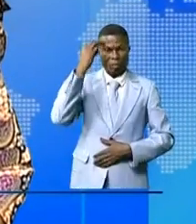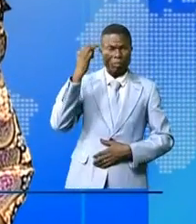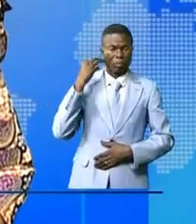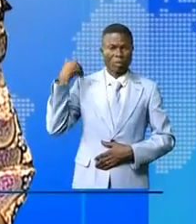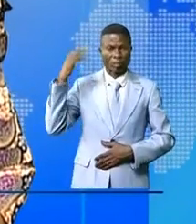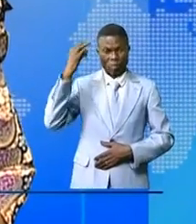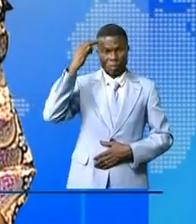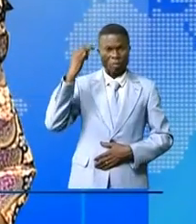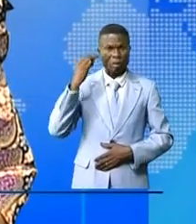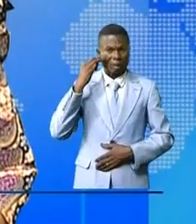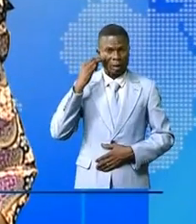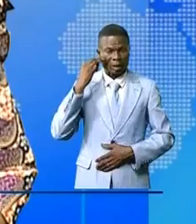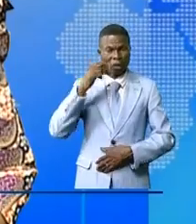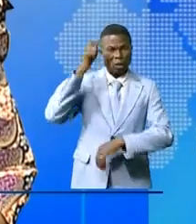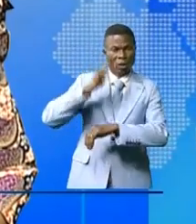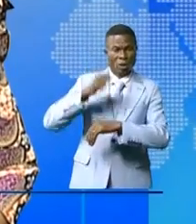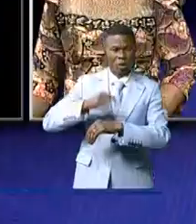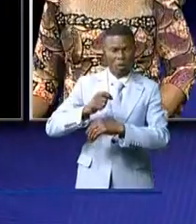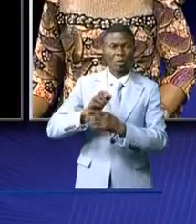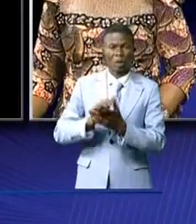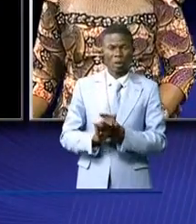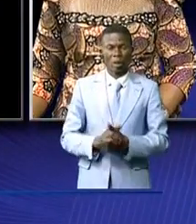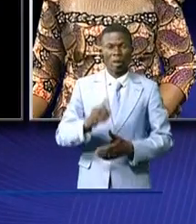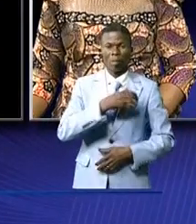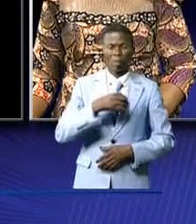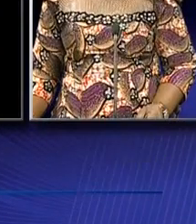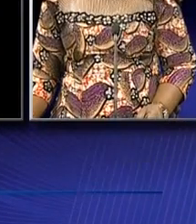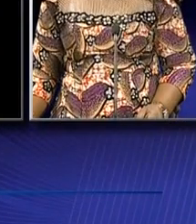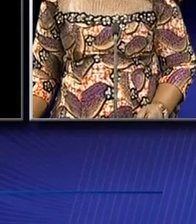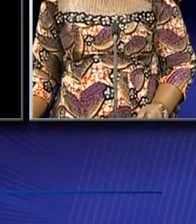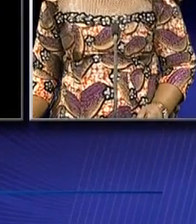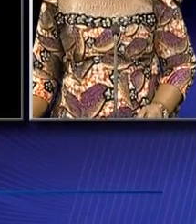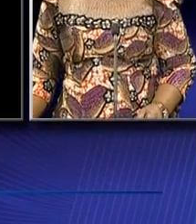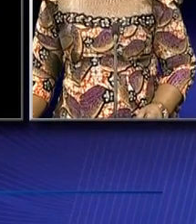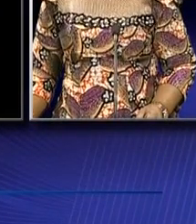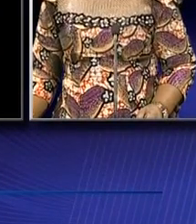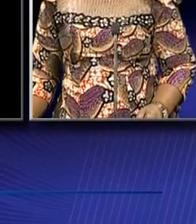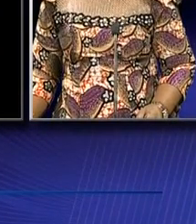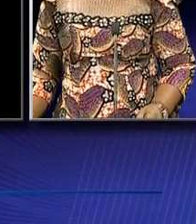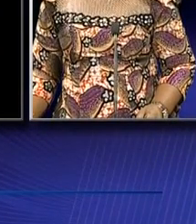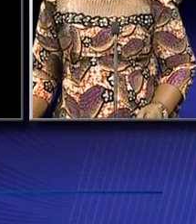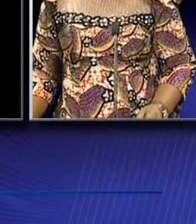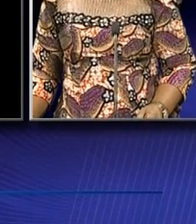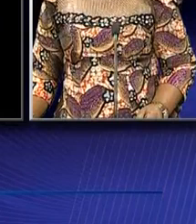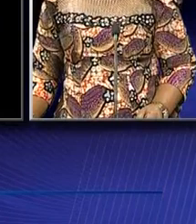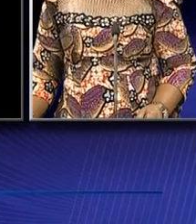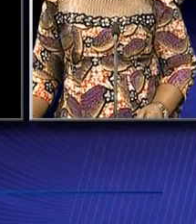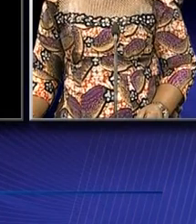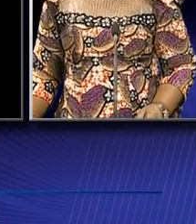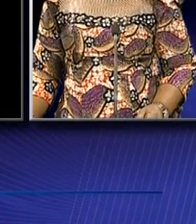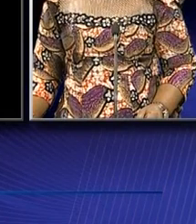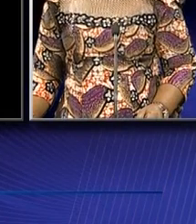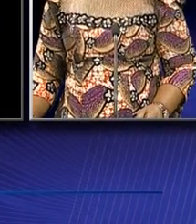d'État, ministre de la Justice et garde des Sceaux, Rose Mutombo Kissé, a pris part à la 52e Conseil